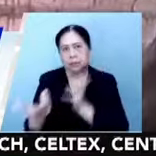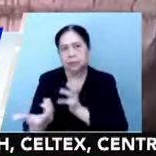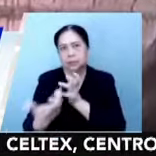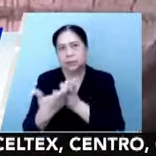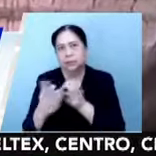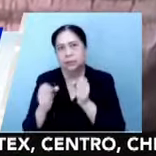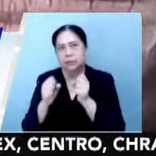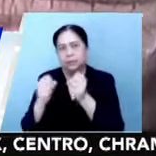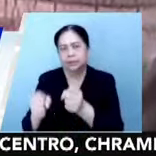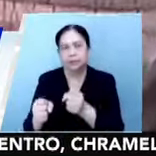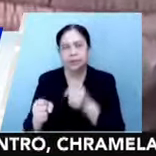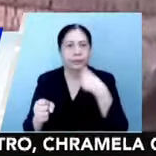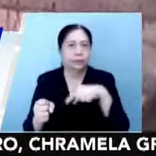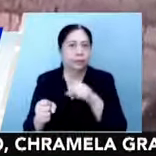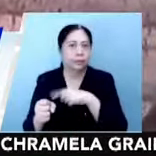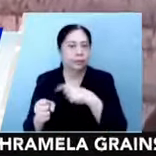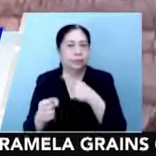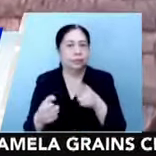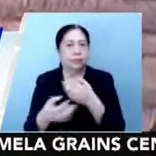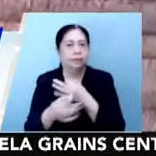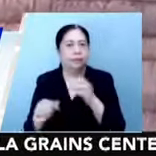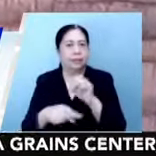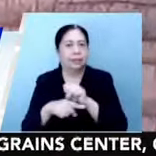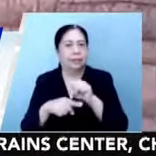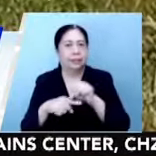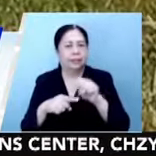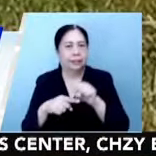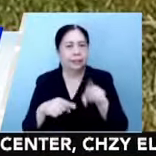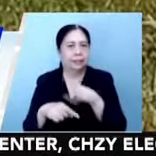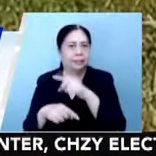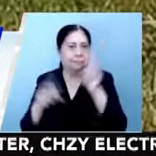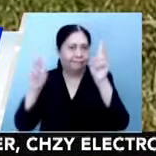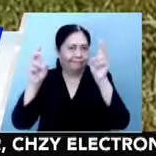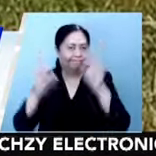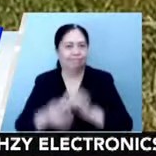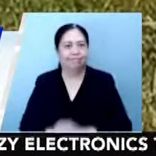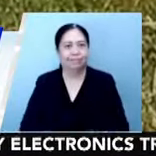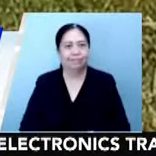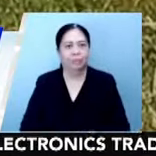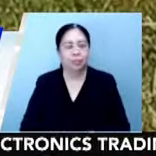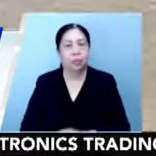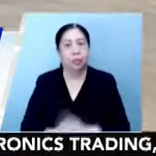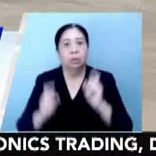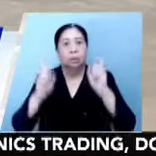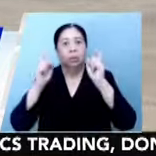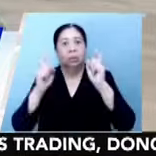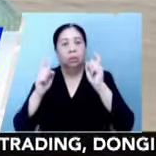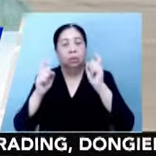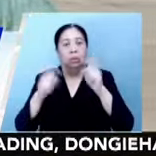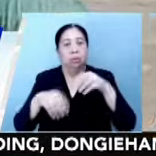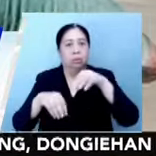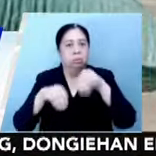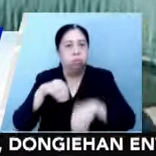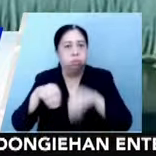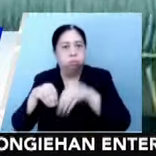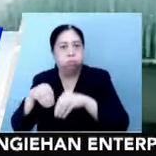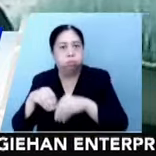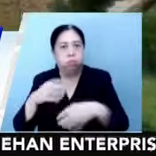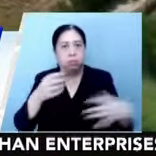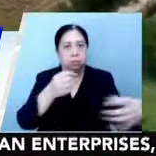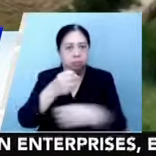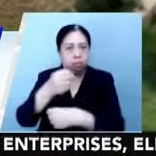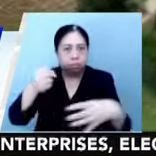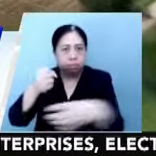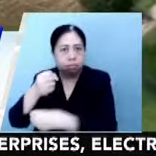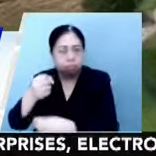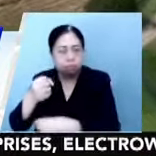sa ating inbred seeds o yung certified seeds na tinatawag. Para rin mapabilis ang pagsasaka at pag-aani, at para rin